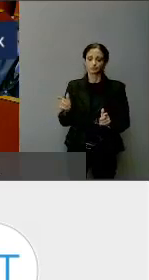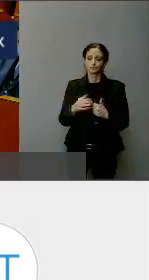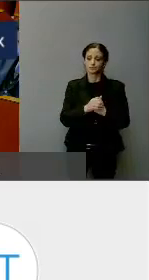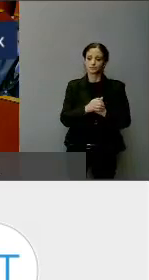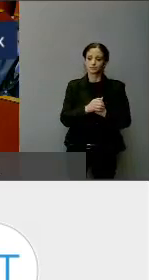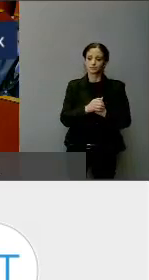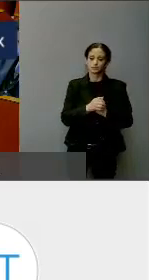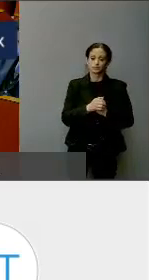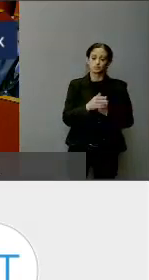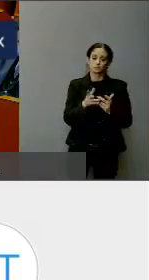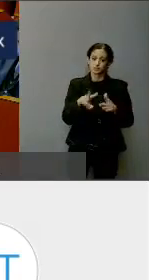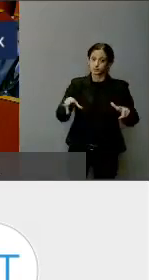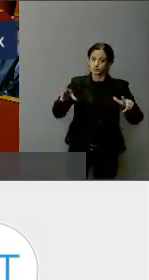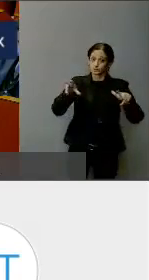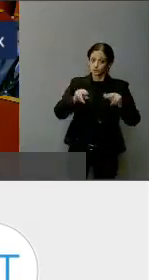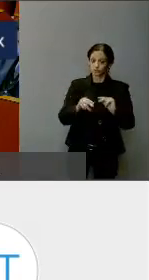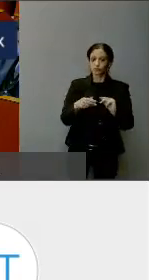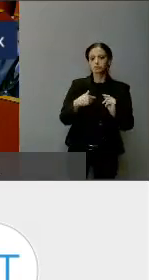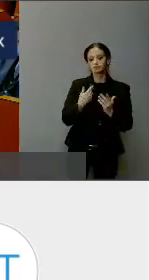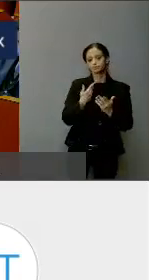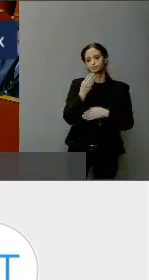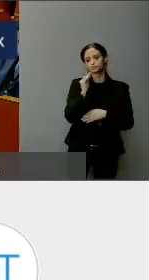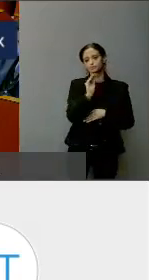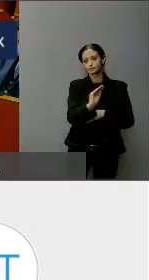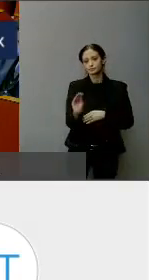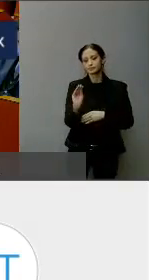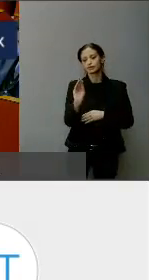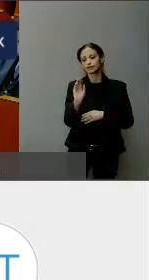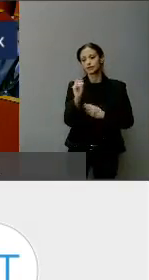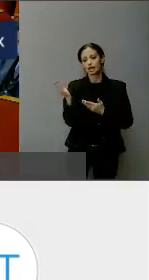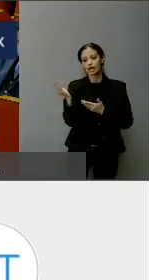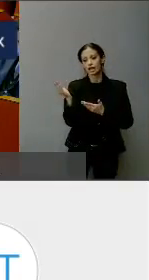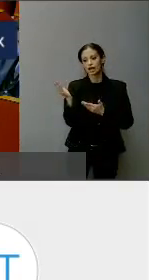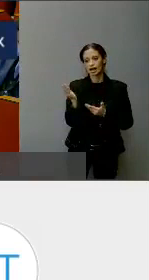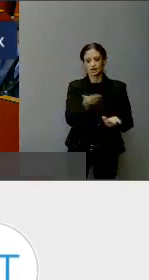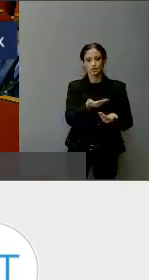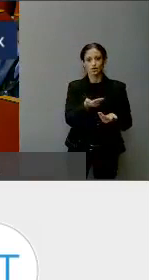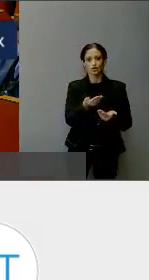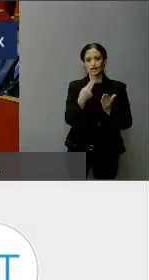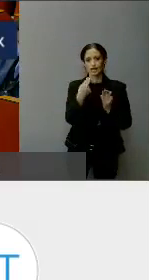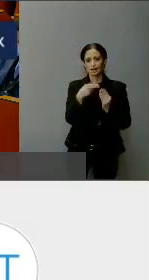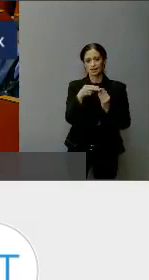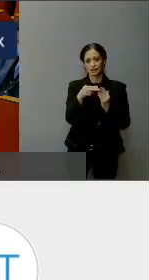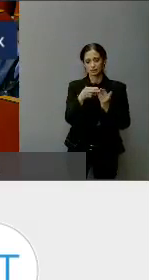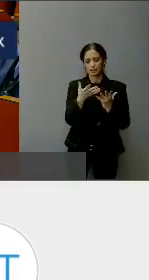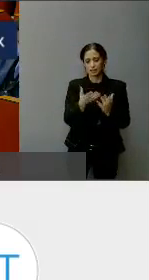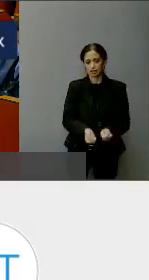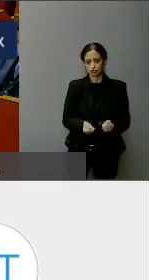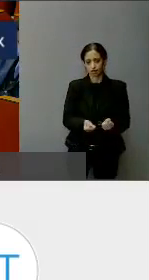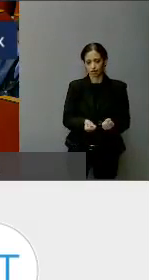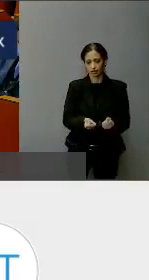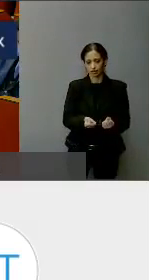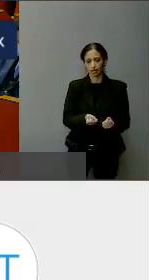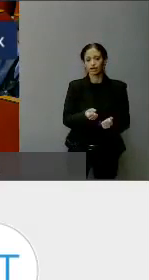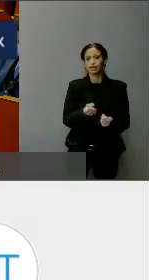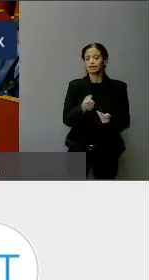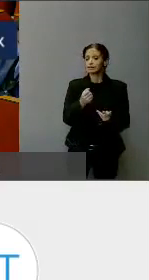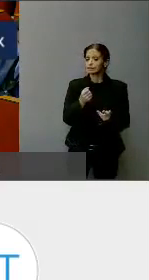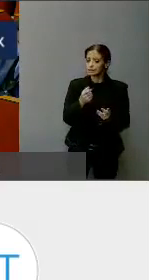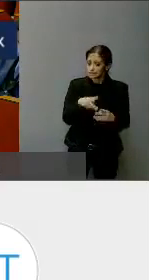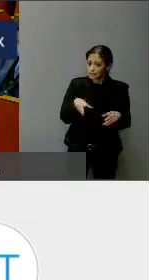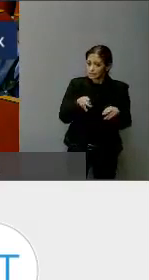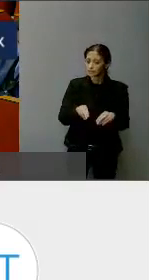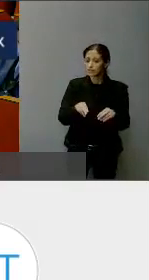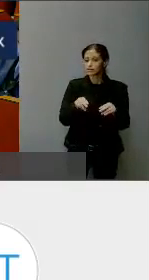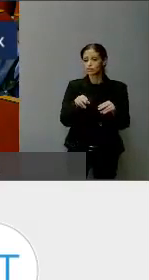a chiedervi di poter accogliere questi innumerevoli emendamenti e andranno ripeto in parte